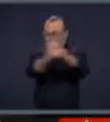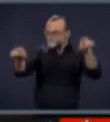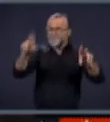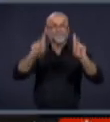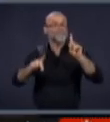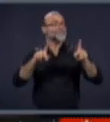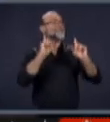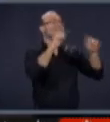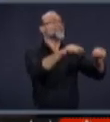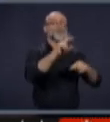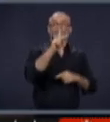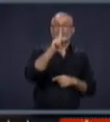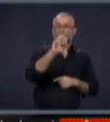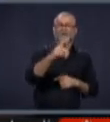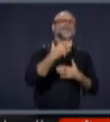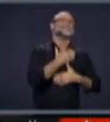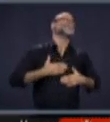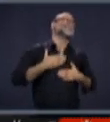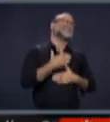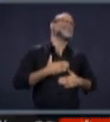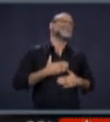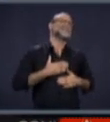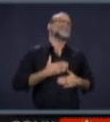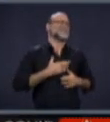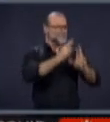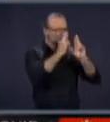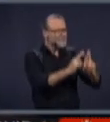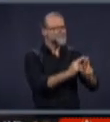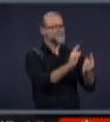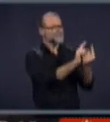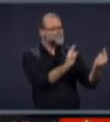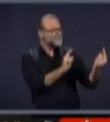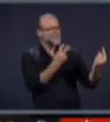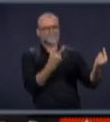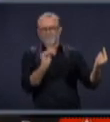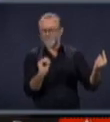Je demande aux gens qui vont dans les parcs de respecter les